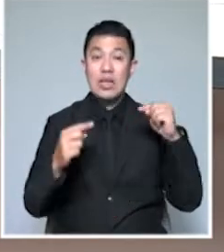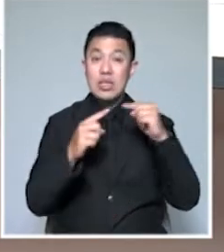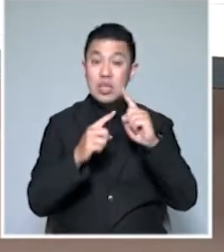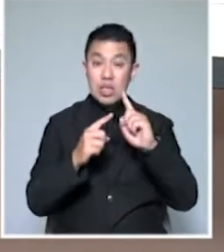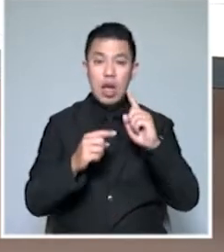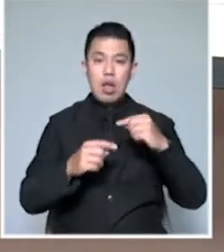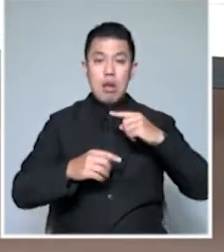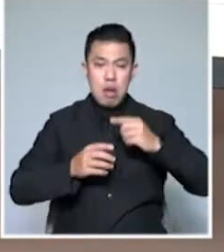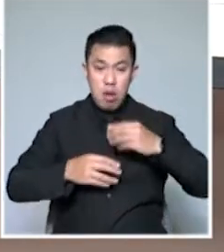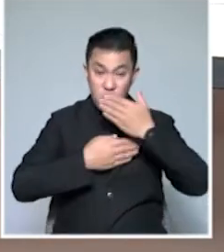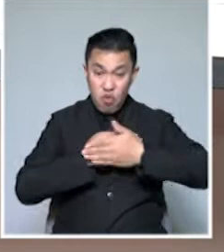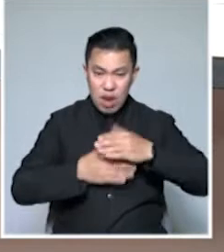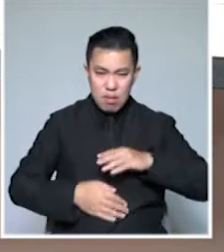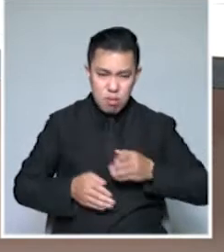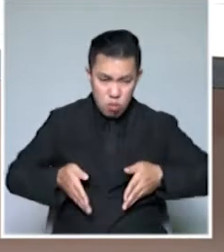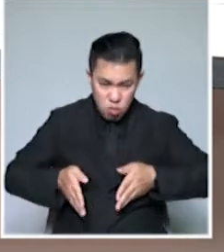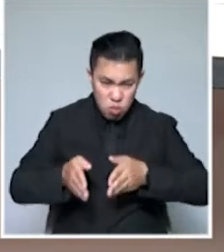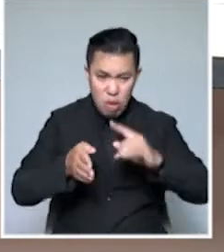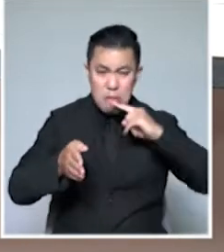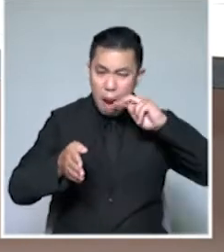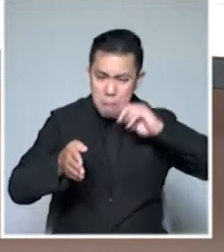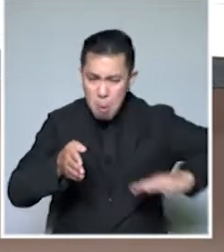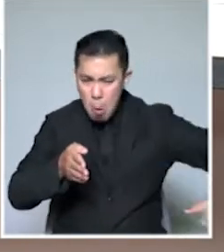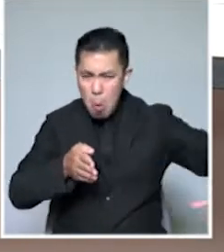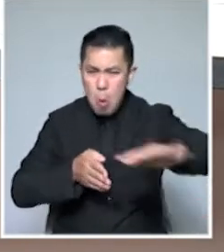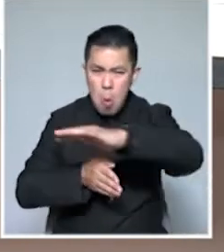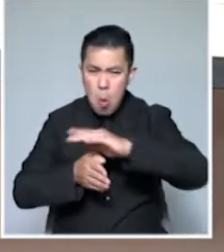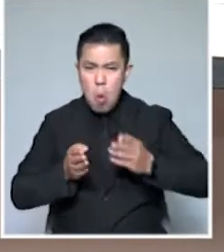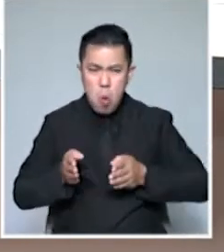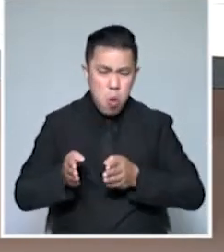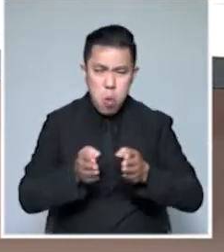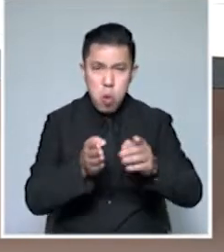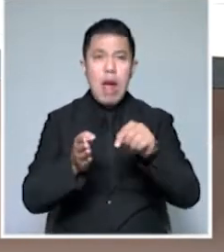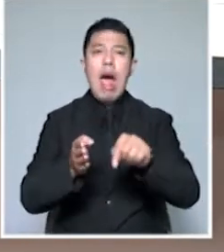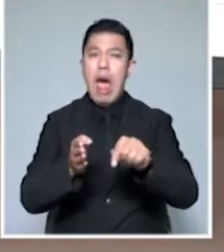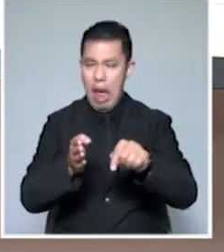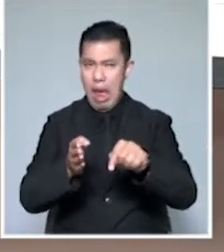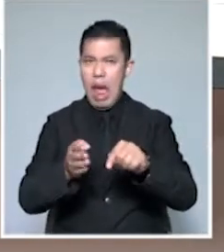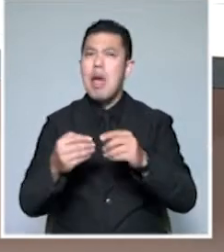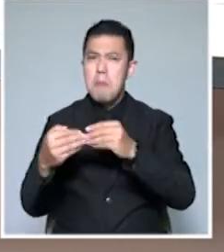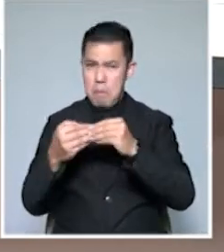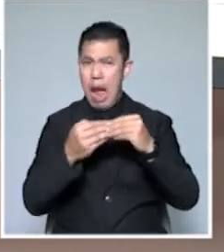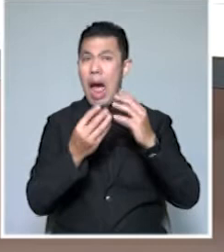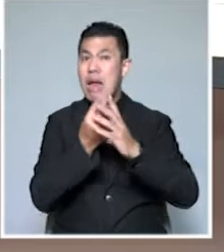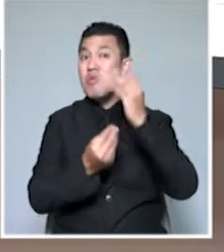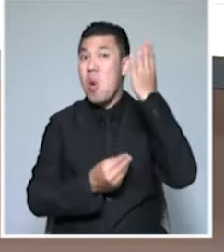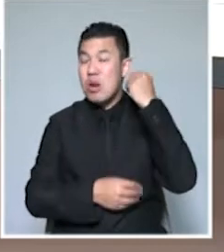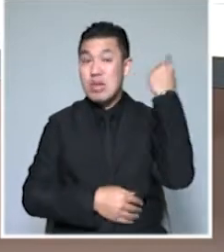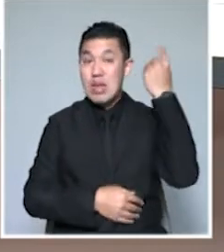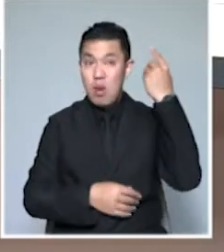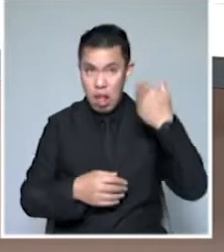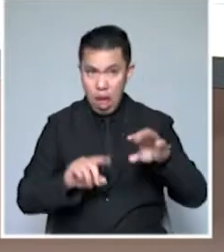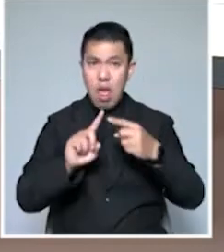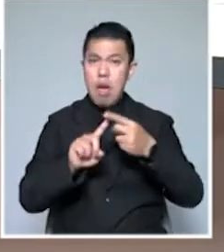ได้ซึมซับกับบรรยากาศที่แสนจะอบอุ่นร่มรื่นเย็นสบายคุณฟาริดาโยธาสมุทรเนี่ยเขาพาไปแล้วเมื่อสัปดาห์ที่แล้วแล้ว